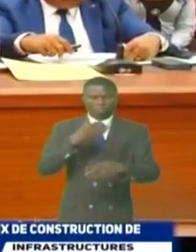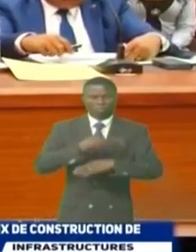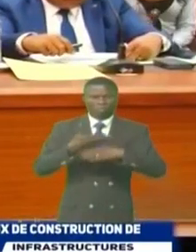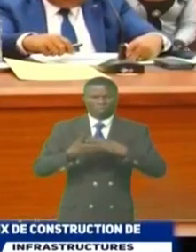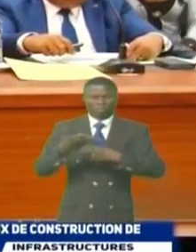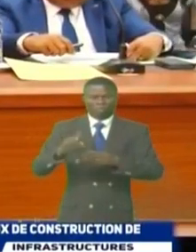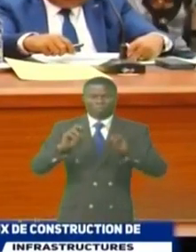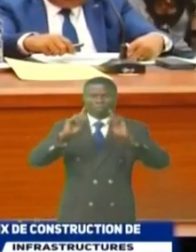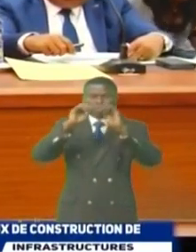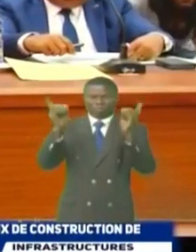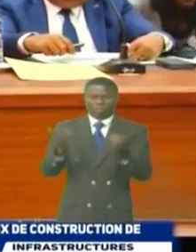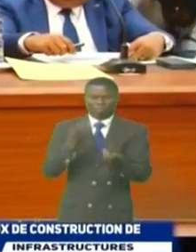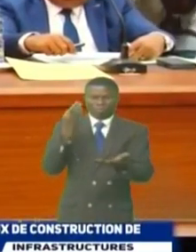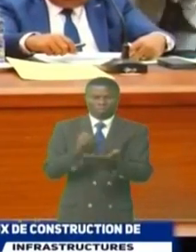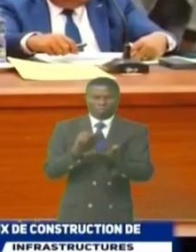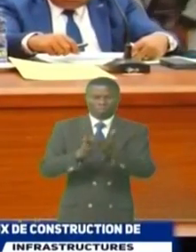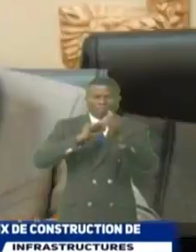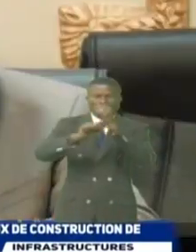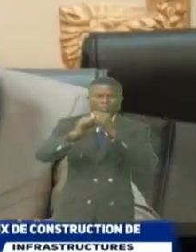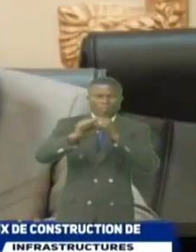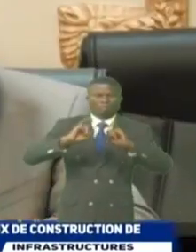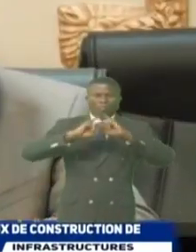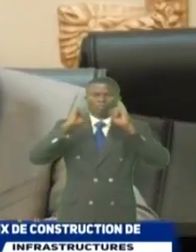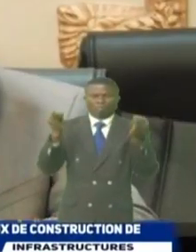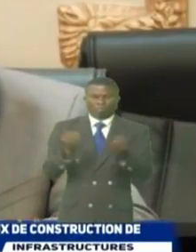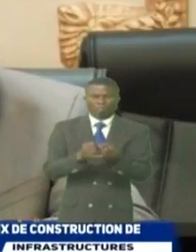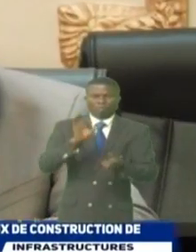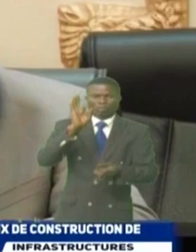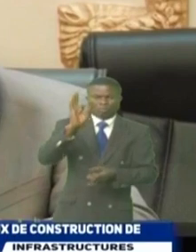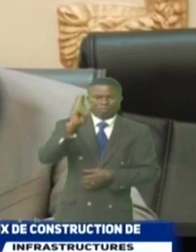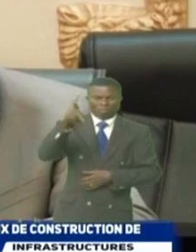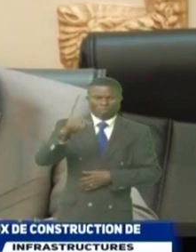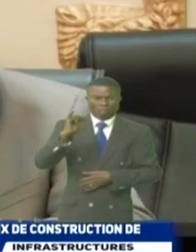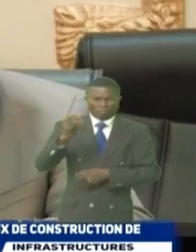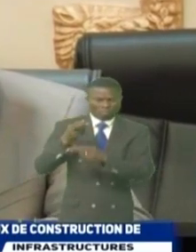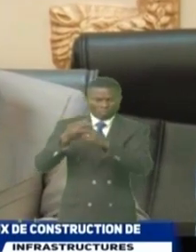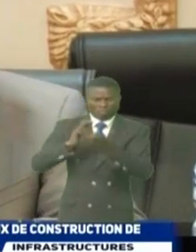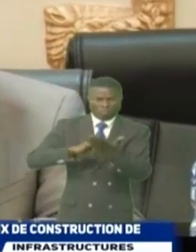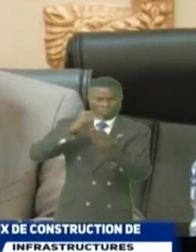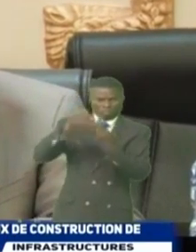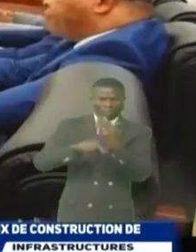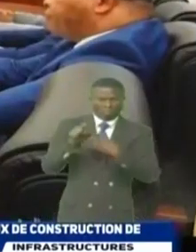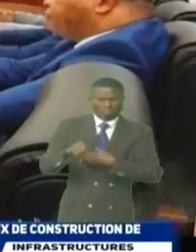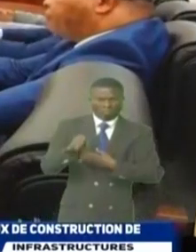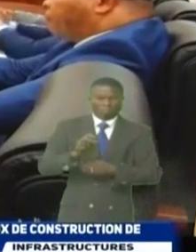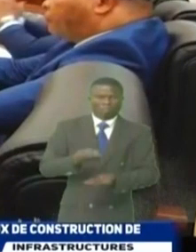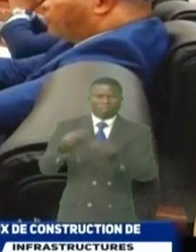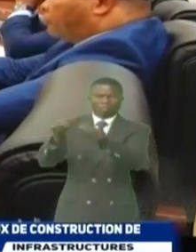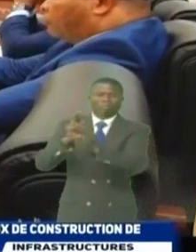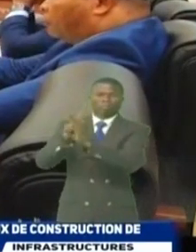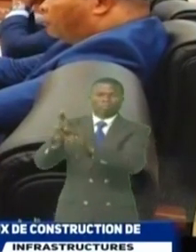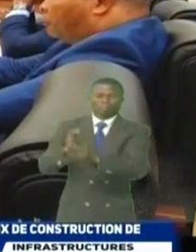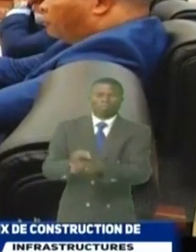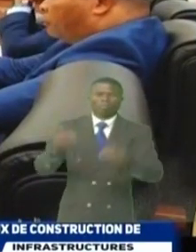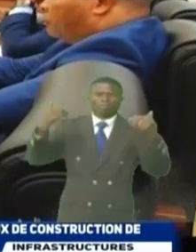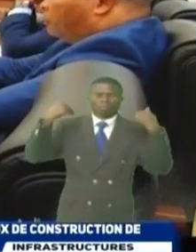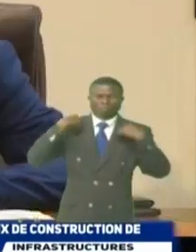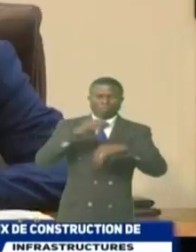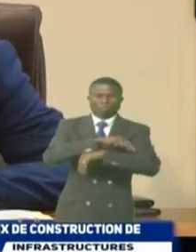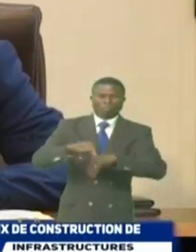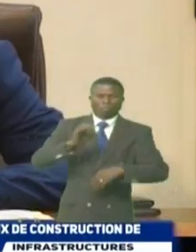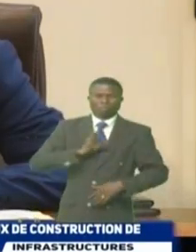La délégation du Fonds pour la promotion de l'industrie FPI qui suit de près ce projet a fait rapport au directeur de cabinet du chef de